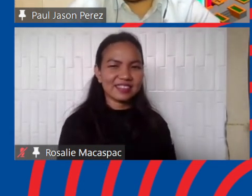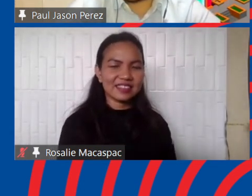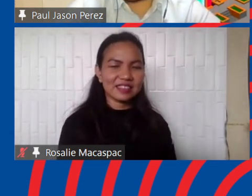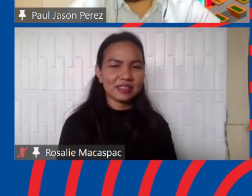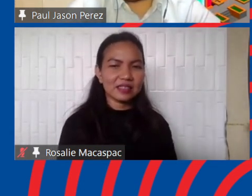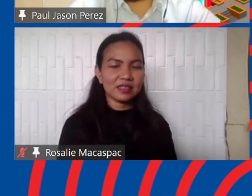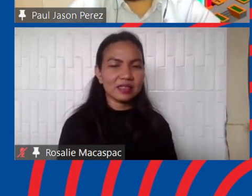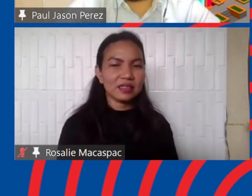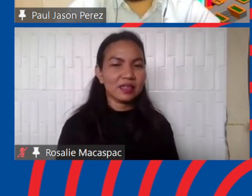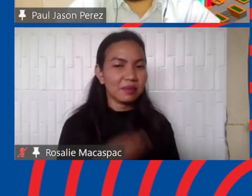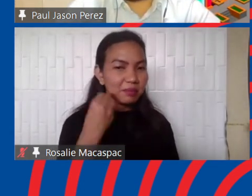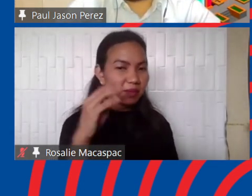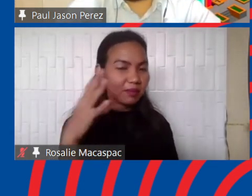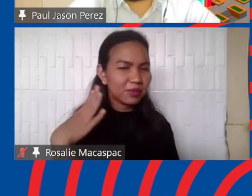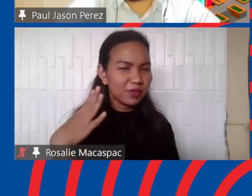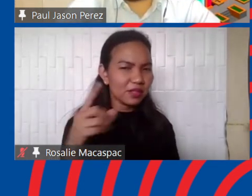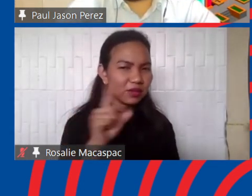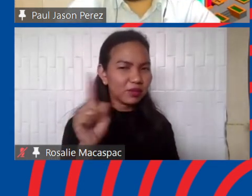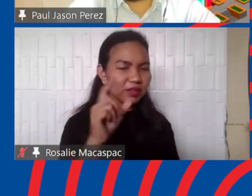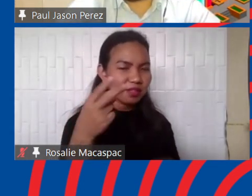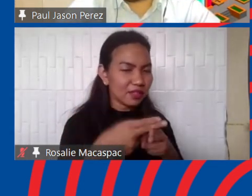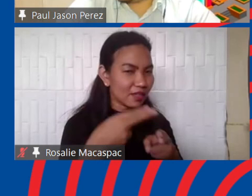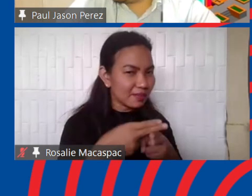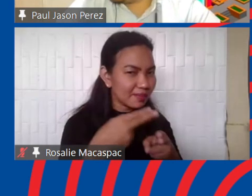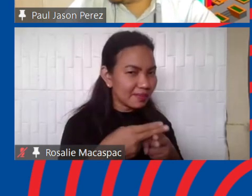Ma'am, wait lang po. Ano pong pangalan nila?